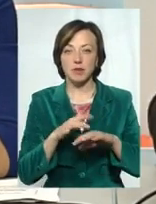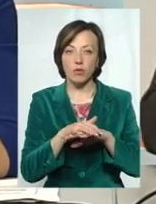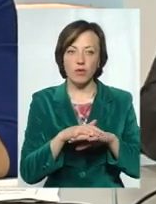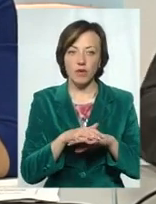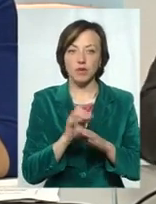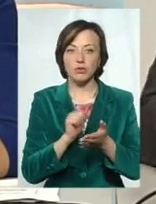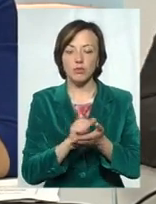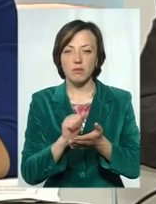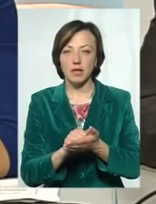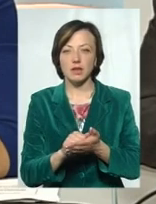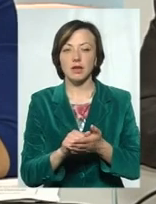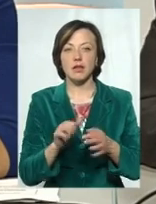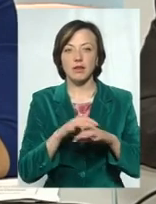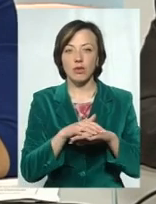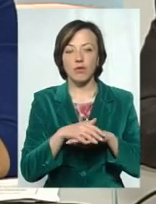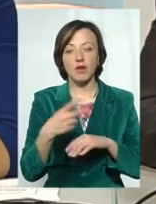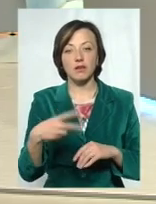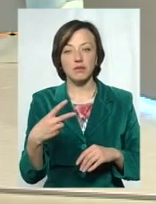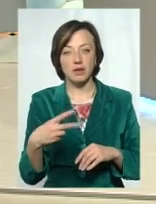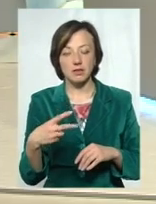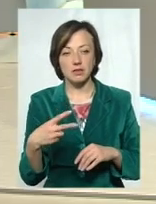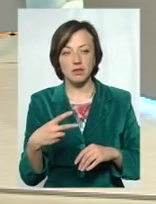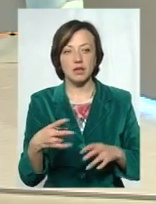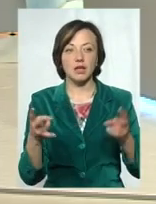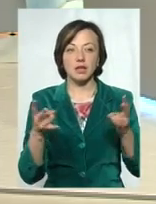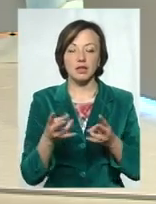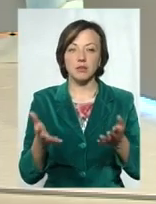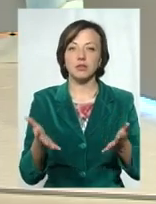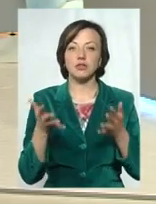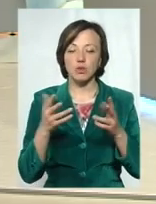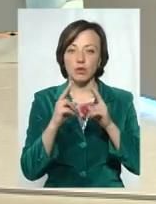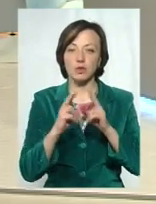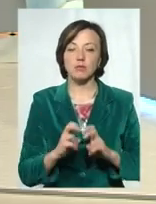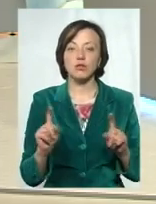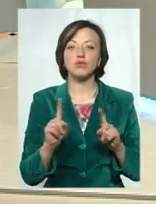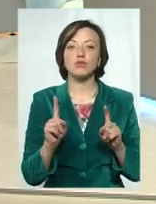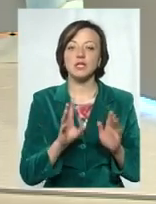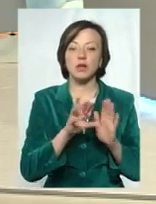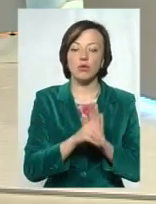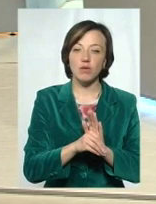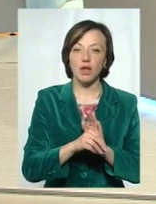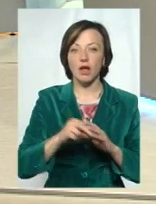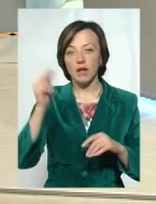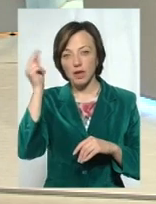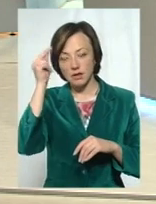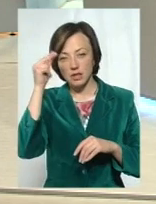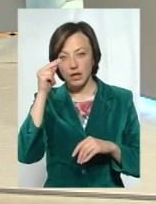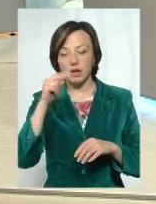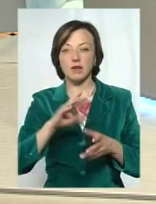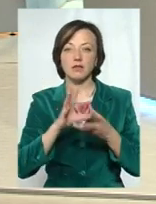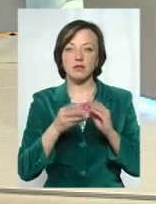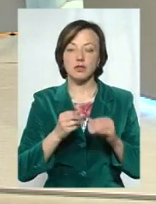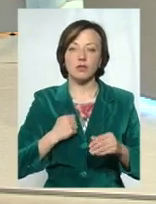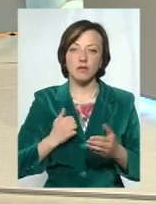рахувати документи, все, нарахували 20. Тобто тут треба чітко розібратися, що тоді зараховувалось, навчання, всього,